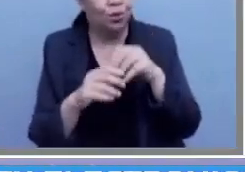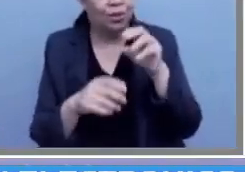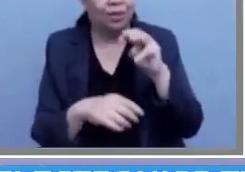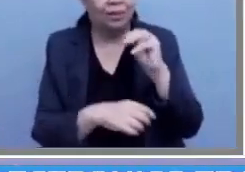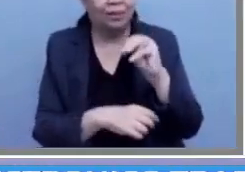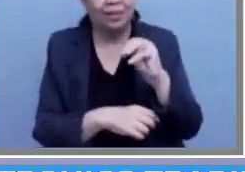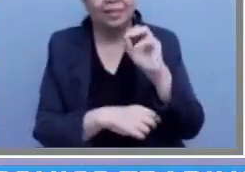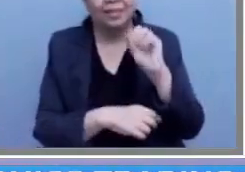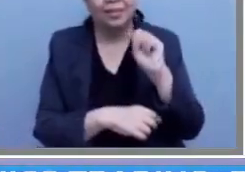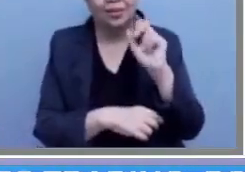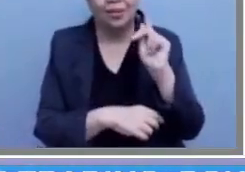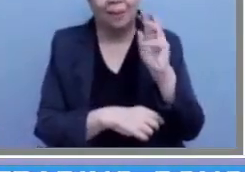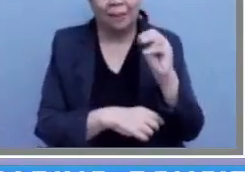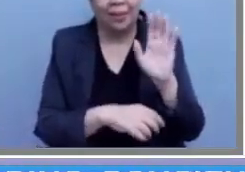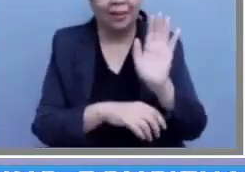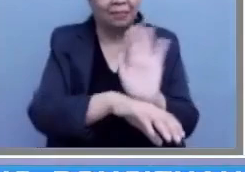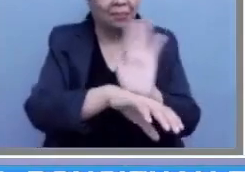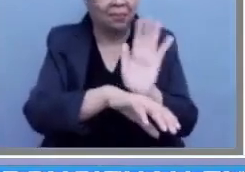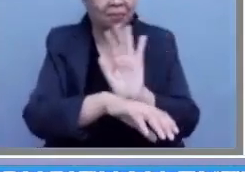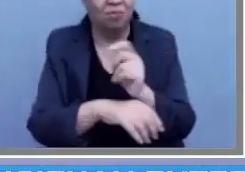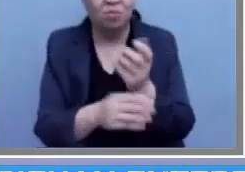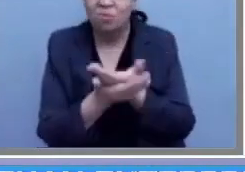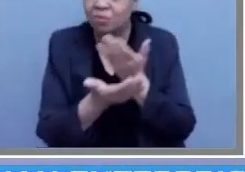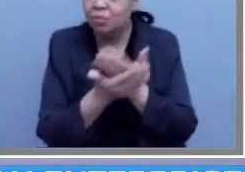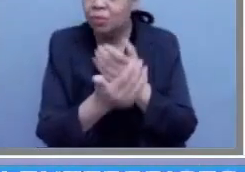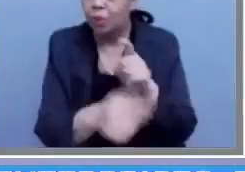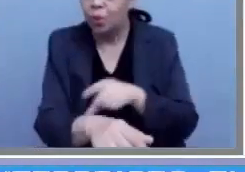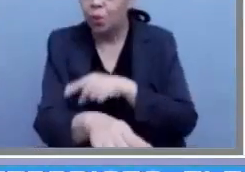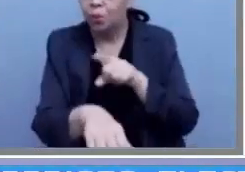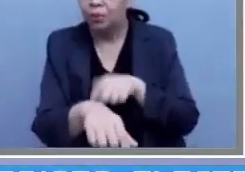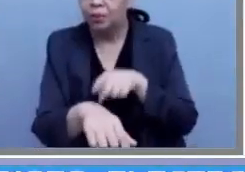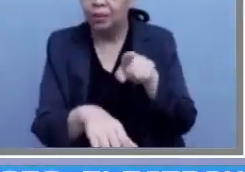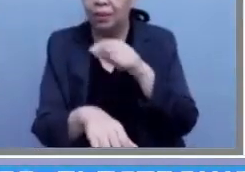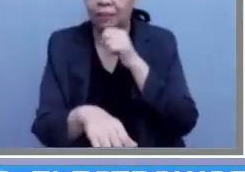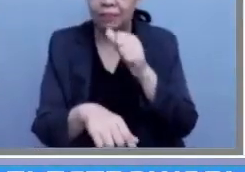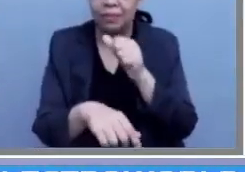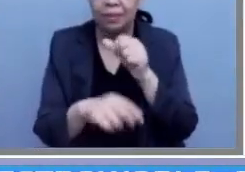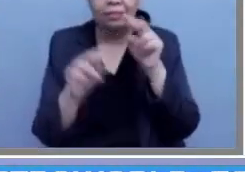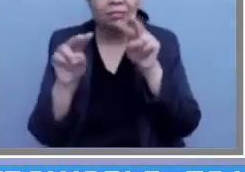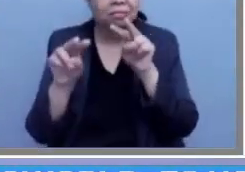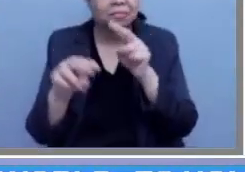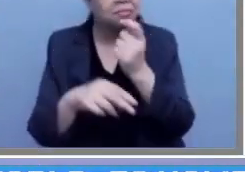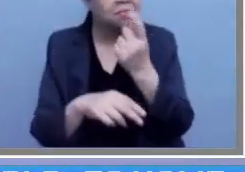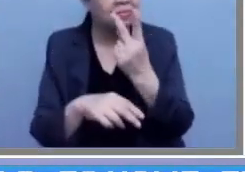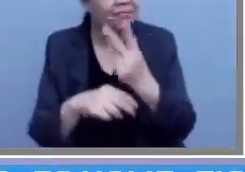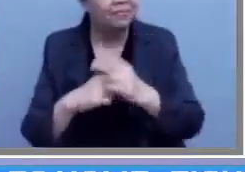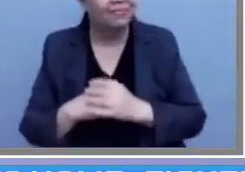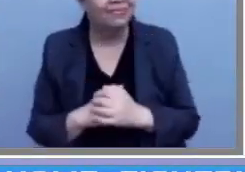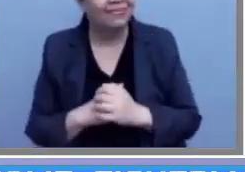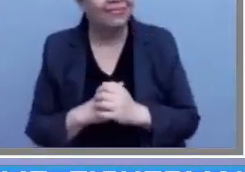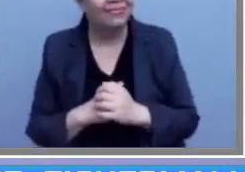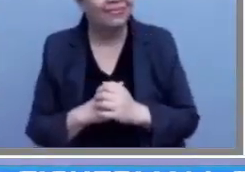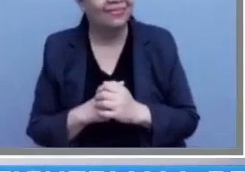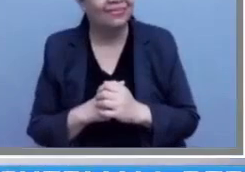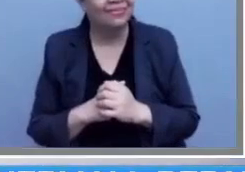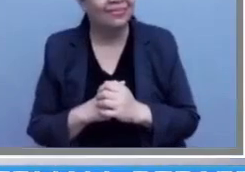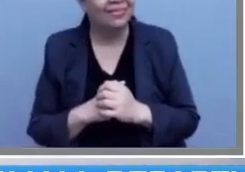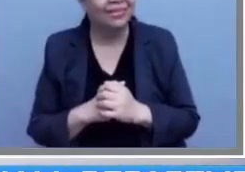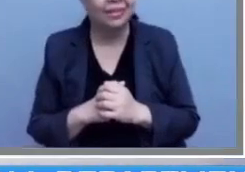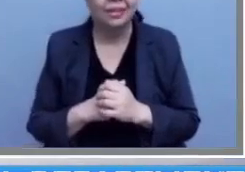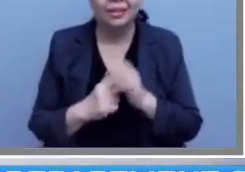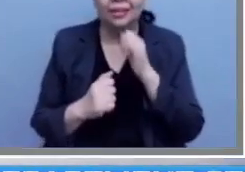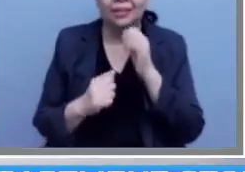ah nanibago ba kayo medyo Matagal na rin kayo na hindi ho nakikita sa TV ah hindi naman kasi